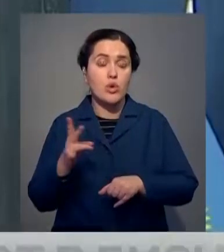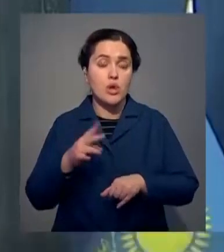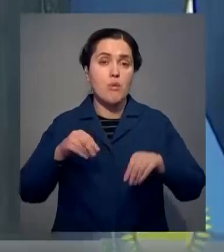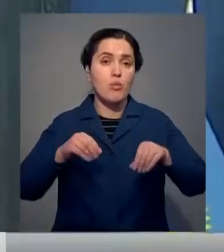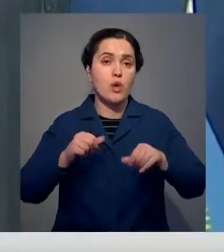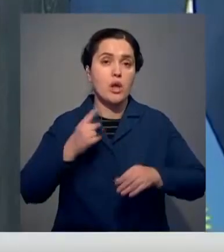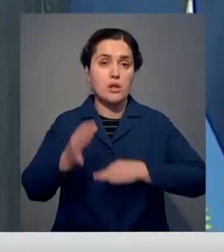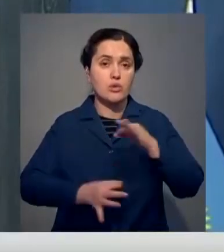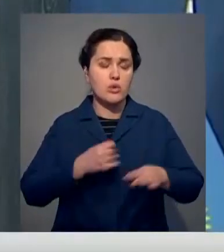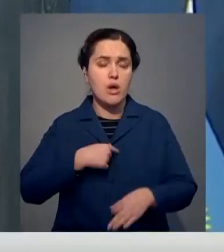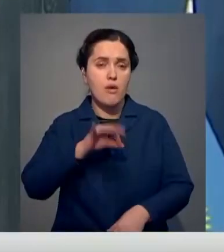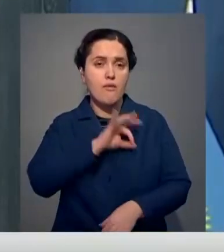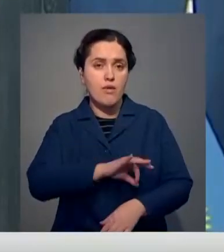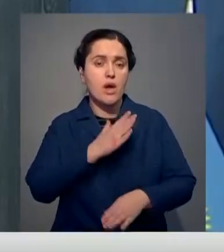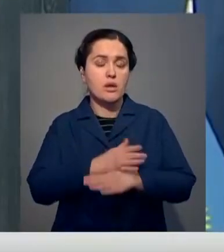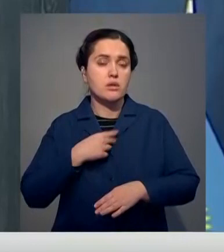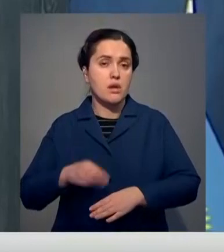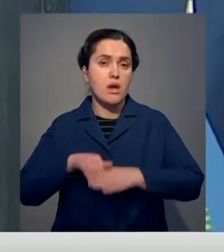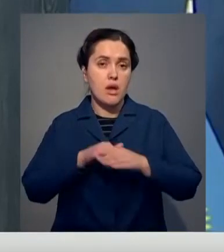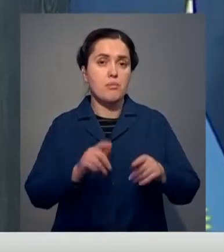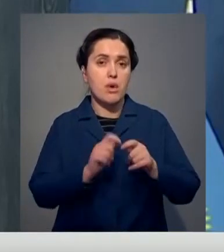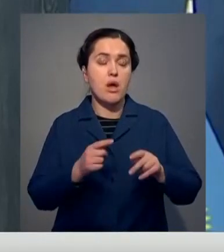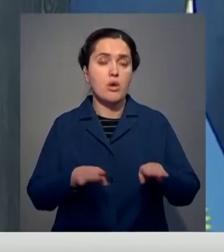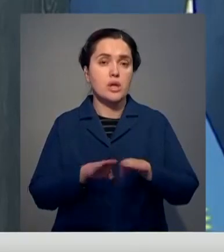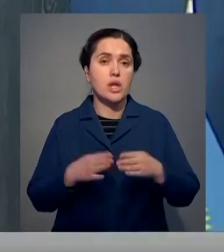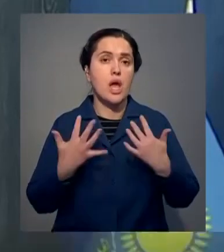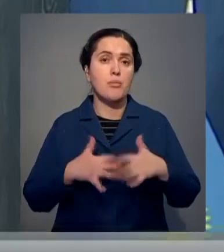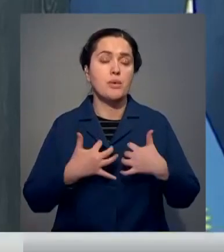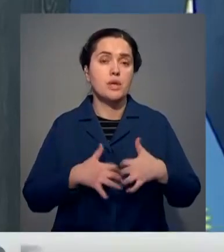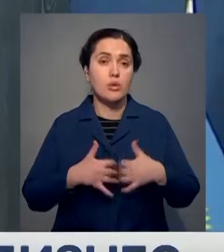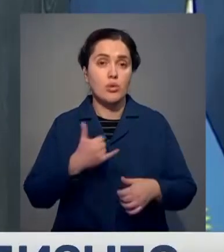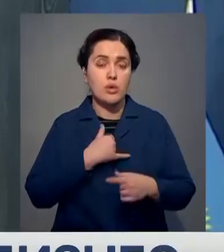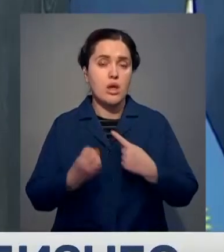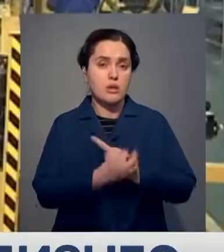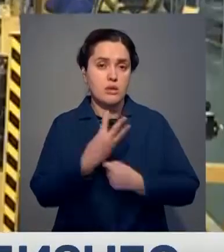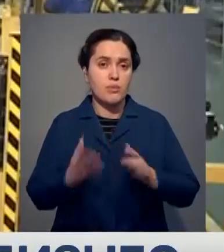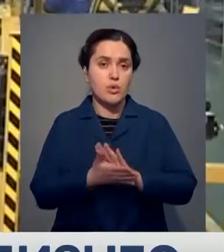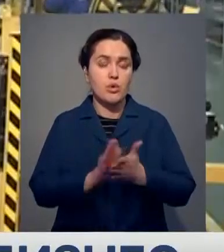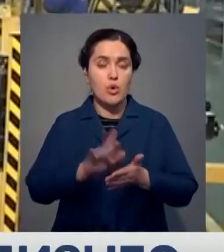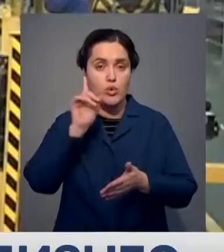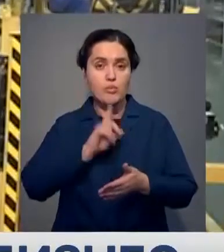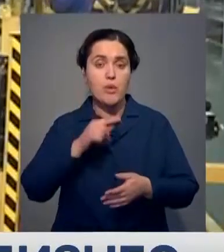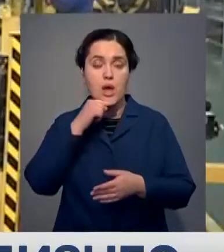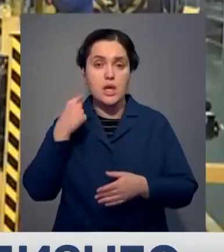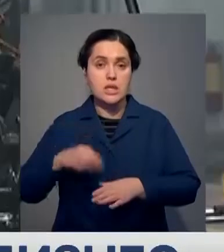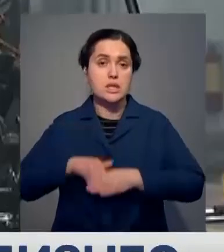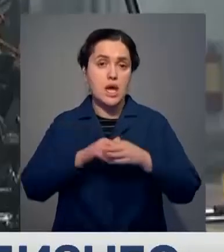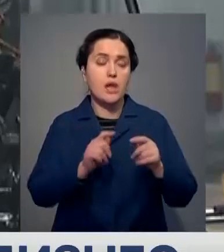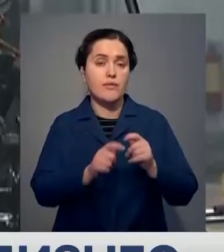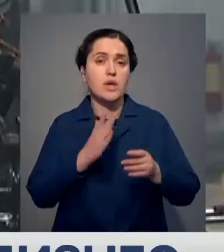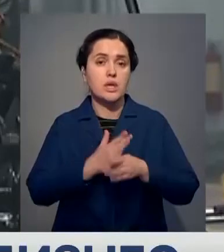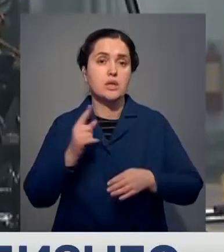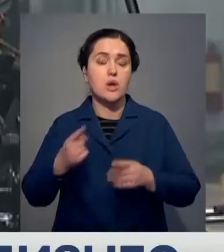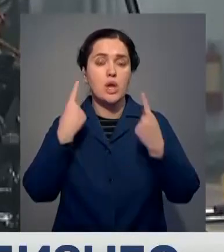Нам выгодно вкладываться в строительство таких предприятий в Казахстане. В стране для нас создают условия. Российские инвесторы наладили выпуск тракторов